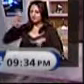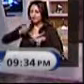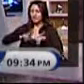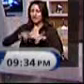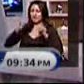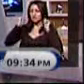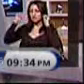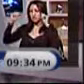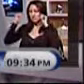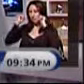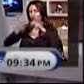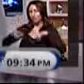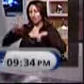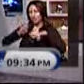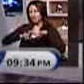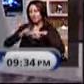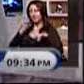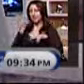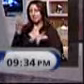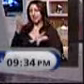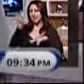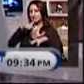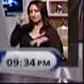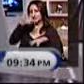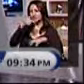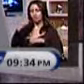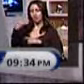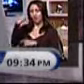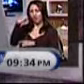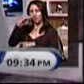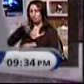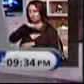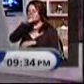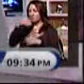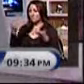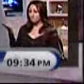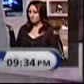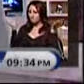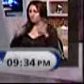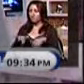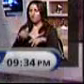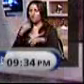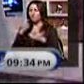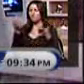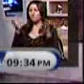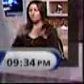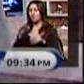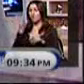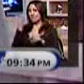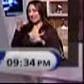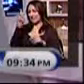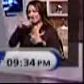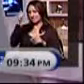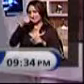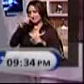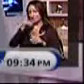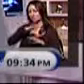فعلا امام موجة قوية جدا قادمة، هيشترك فيها ناس حتى ما اشتركوش اصلا في